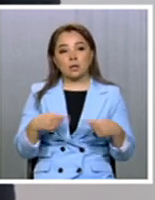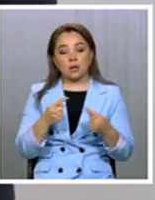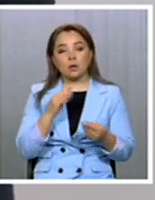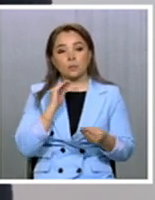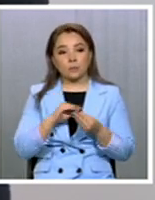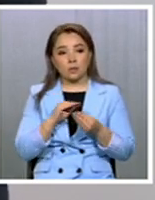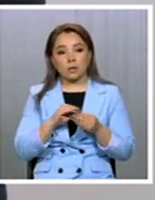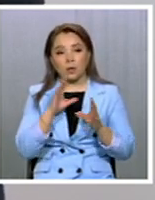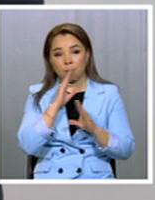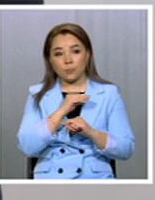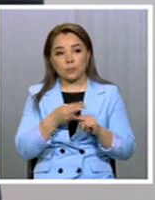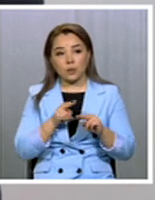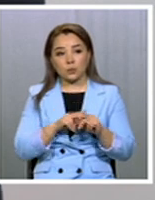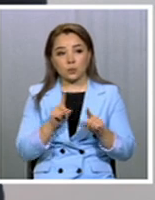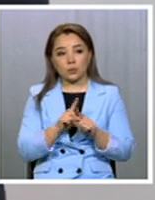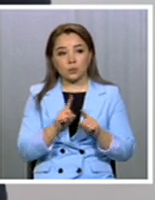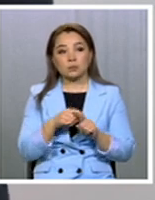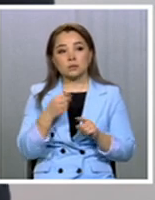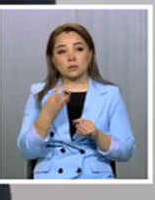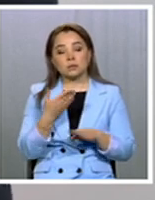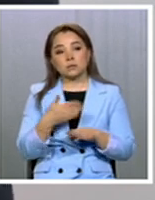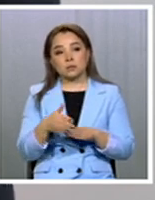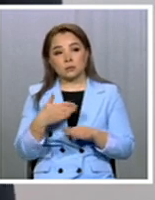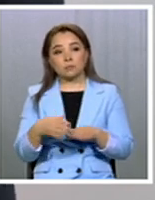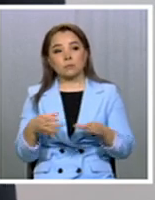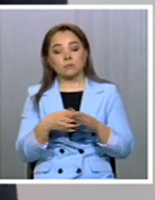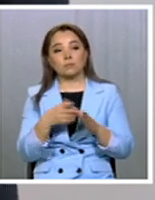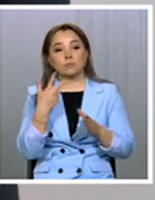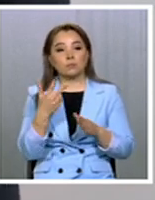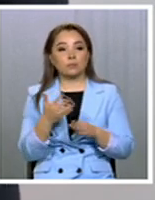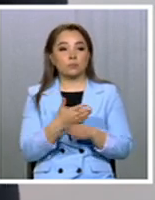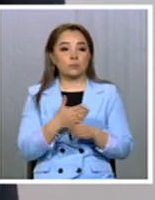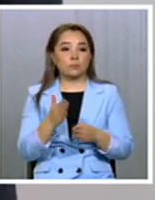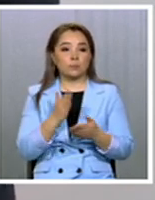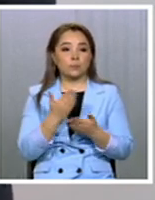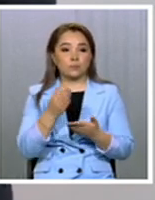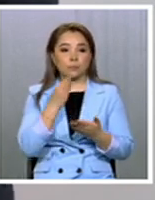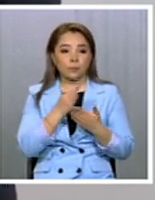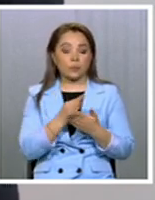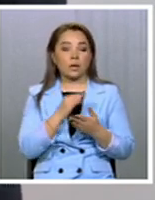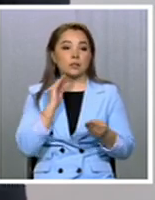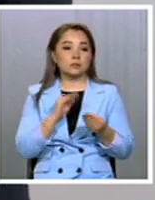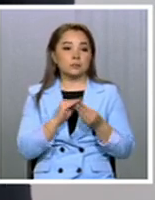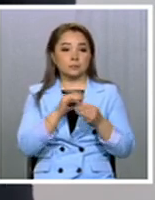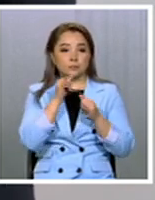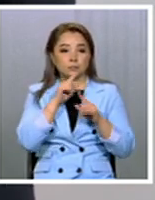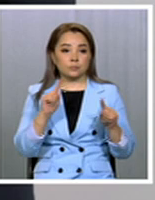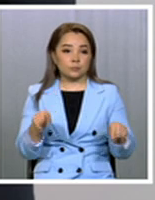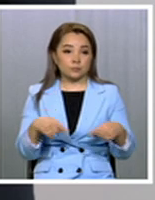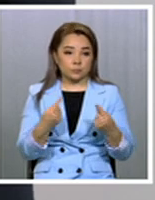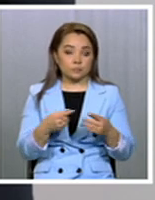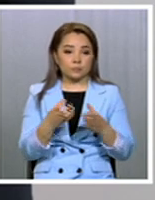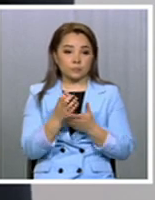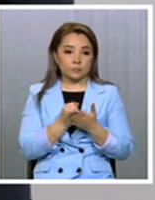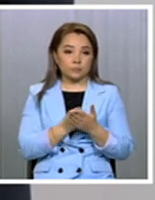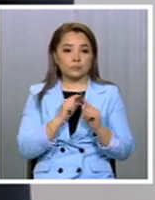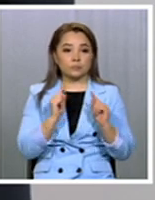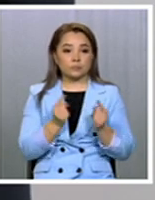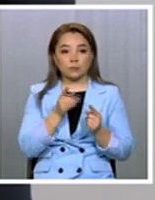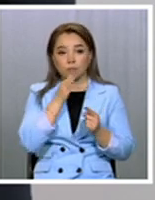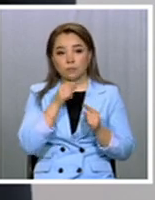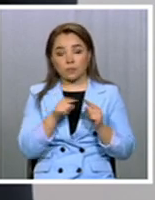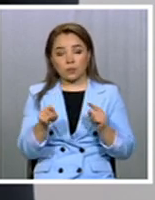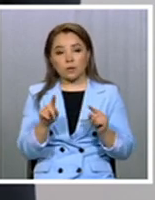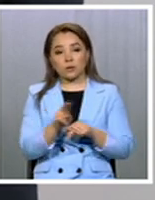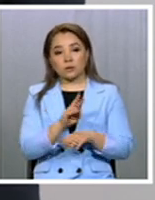ресурстары, біршама қалпына келетін табиғат ресурстары деп үшке бөлінеді. Қалпына келмейтін табиғат ресурстары қысқа мерзімде қалпына